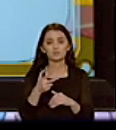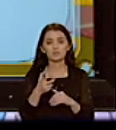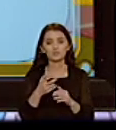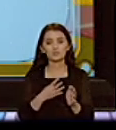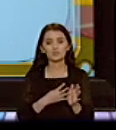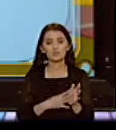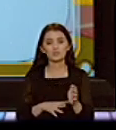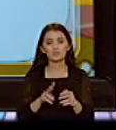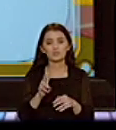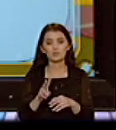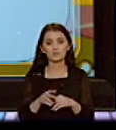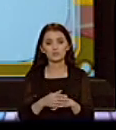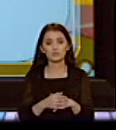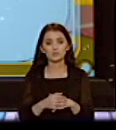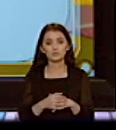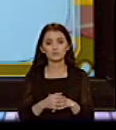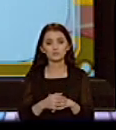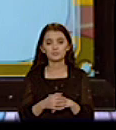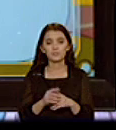1392.